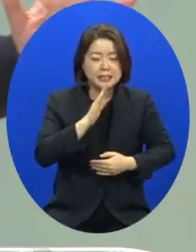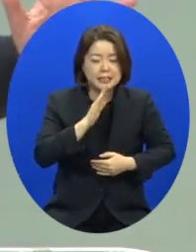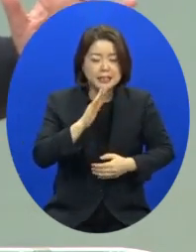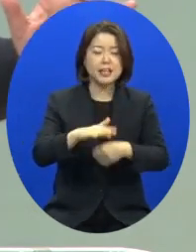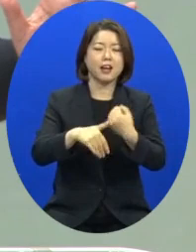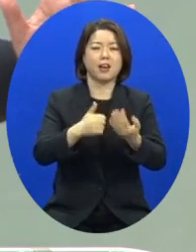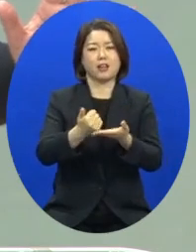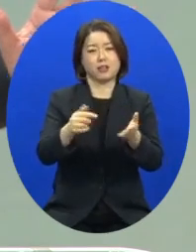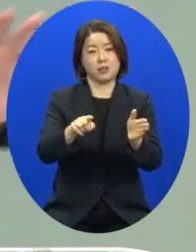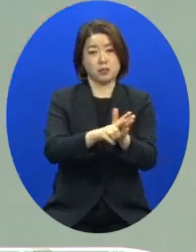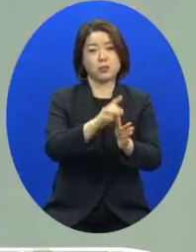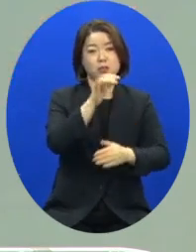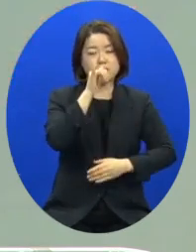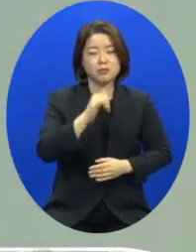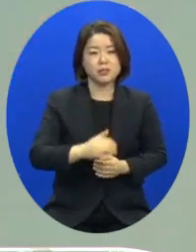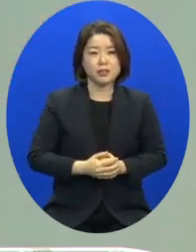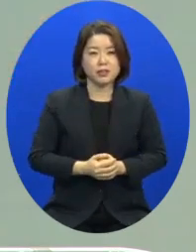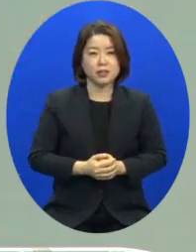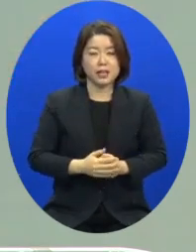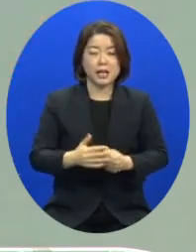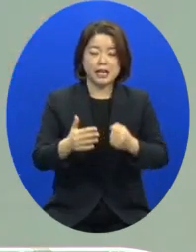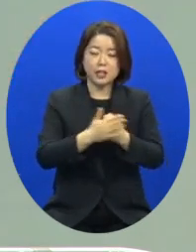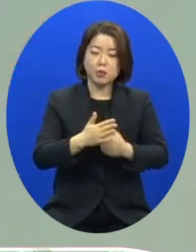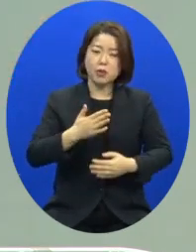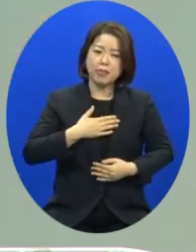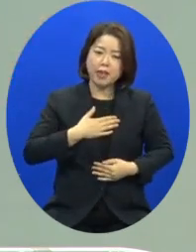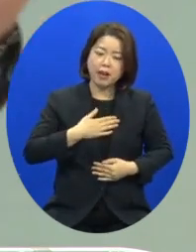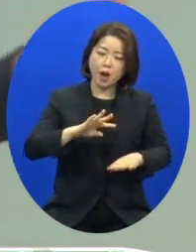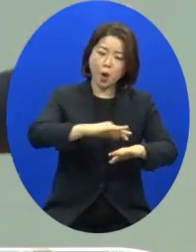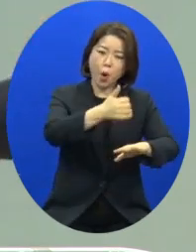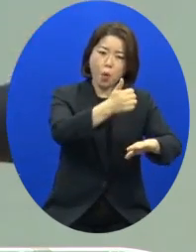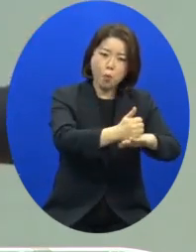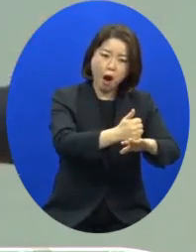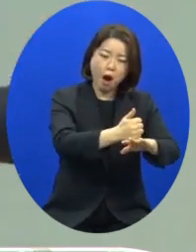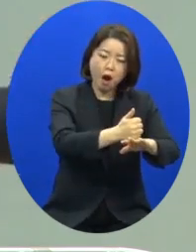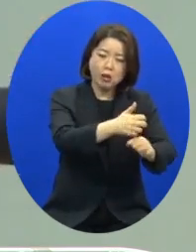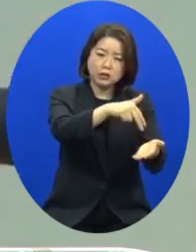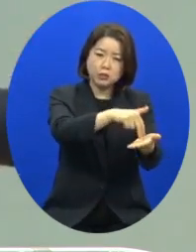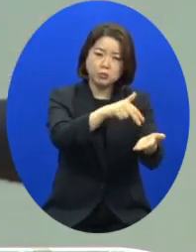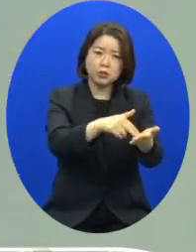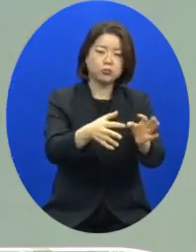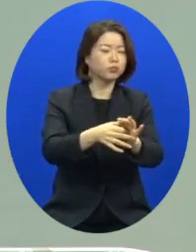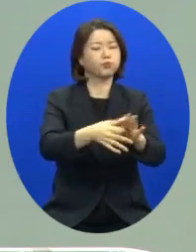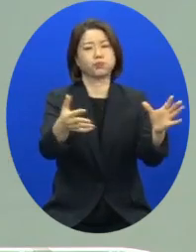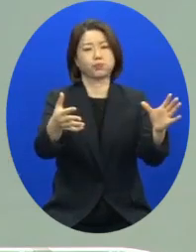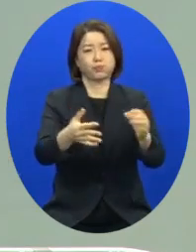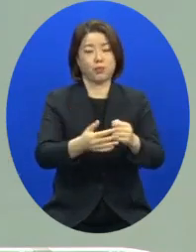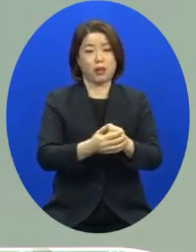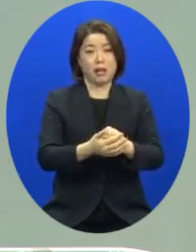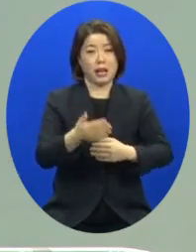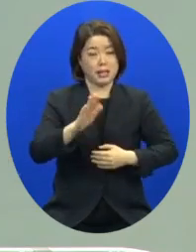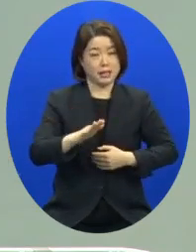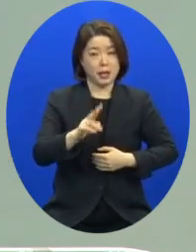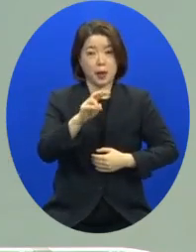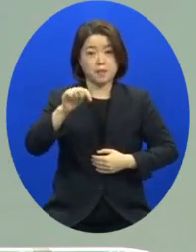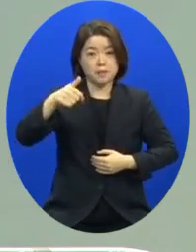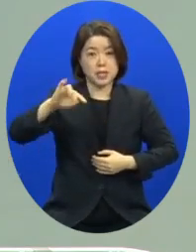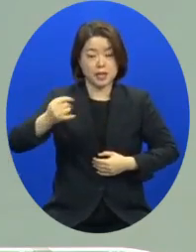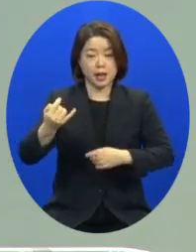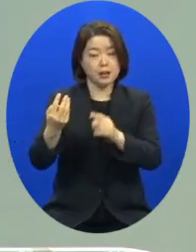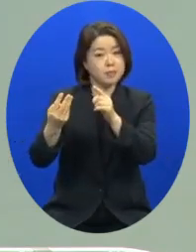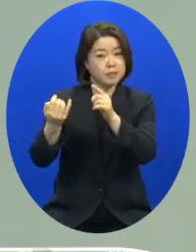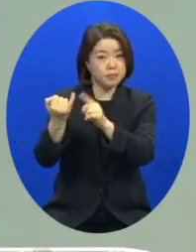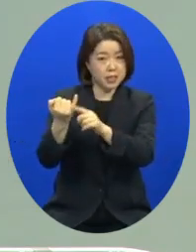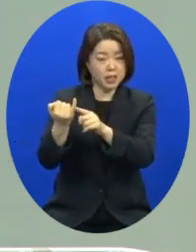거예요. 그러니까 자기가 왕이라는 것 자체가 무슨 의미가 있냐는 겁니다. 근데 미갈도 하나님을 믿기는